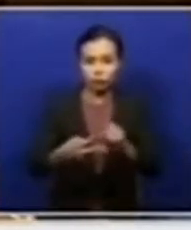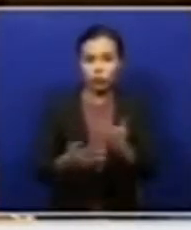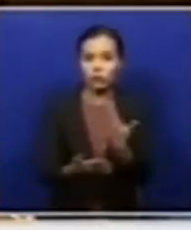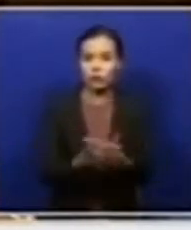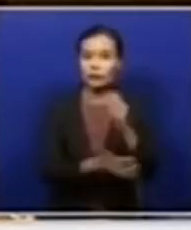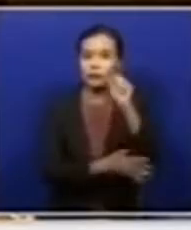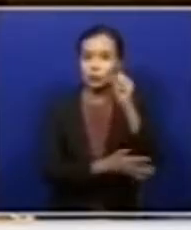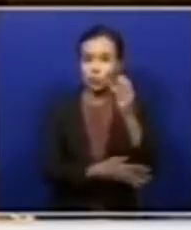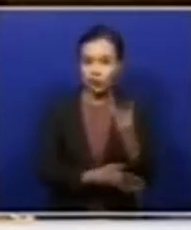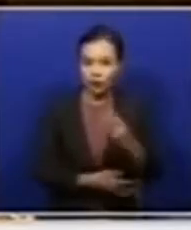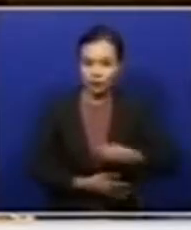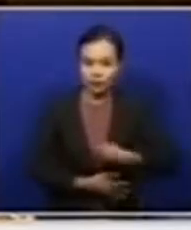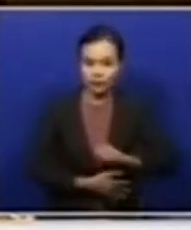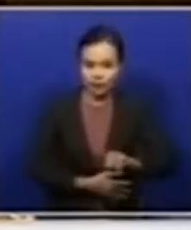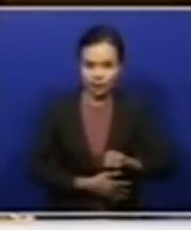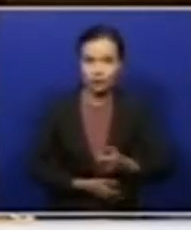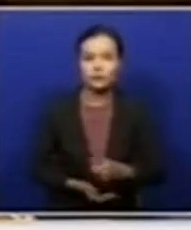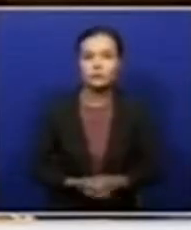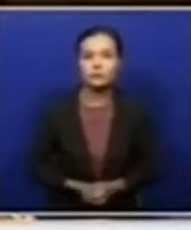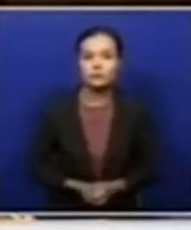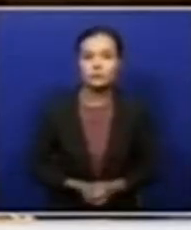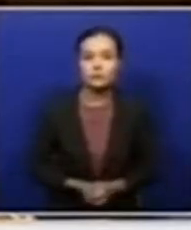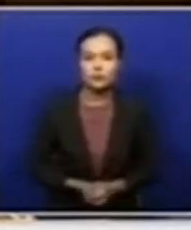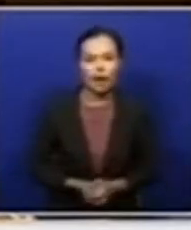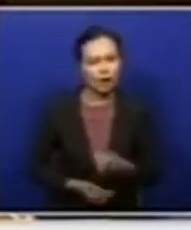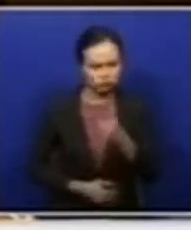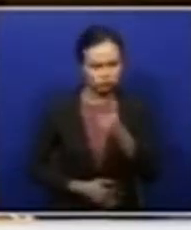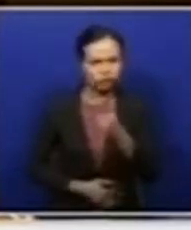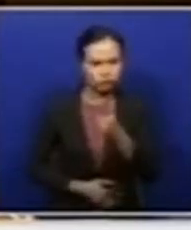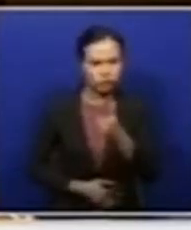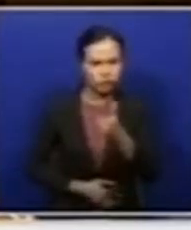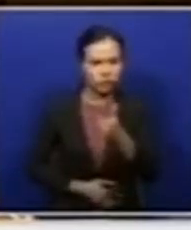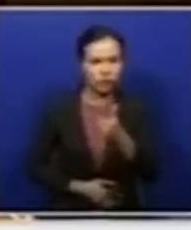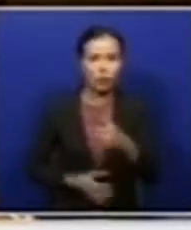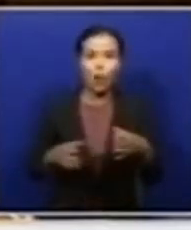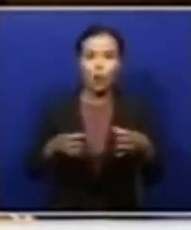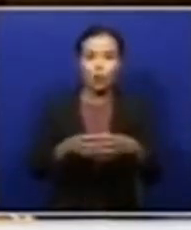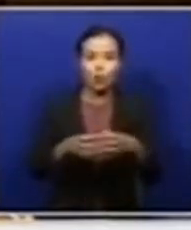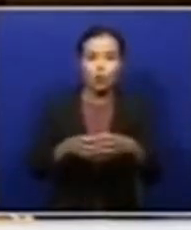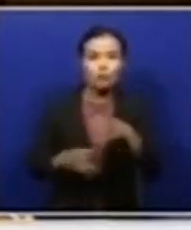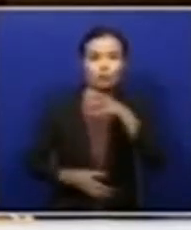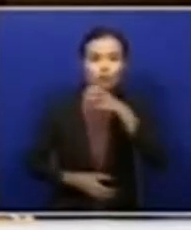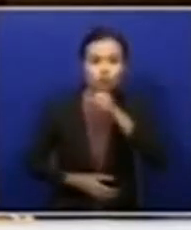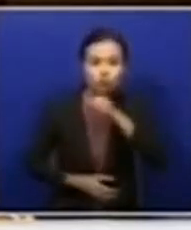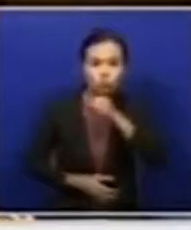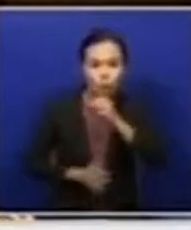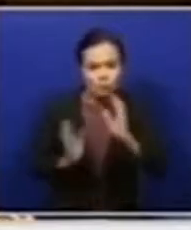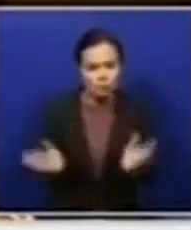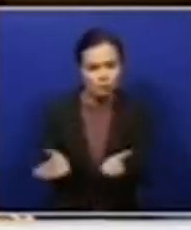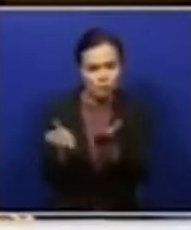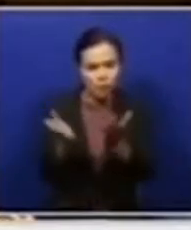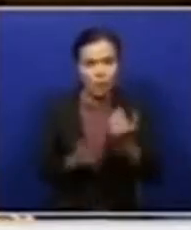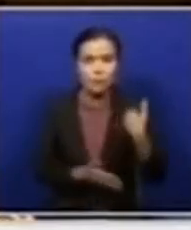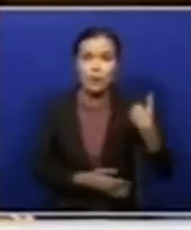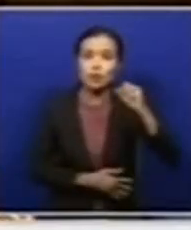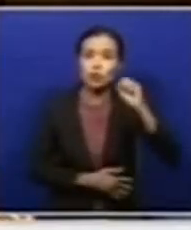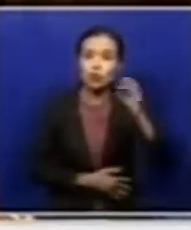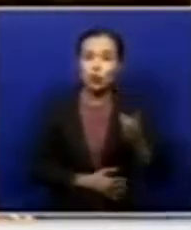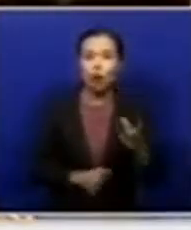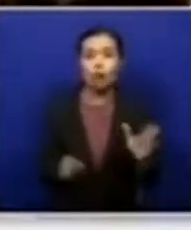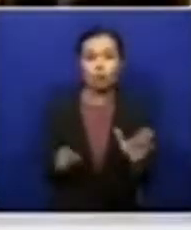นะครับซึ่งเป็นสิ่งที่ดีแล้วเป็นสิ่งที่พรรคก้าวไกลเราก็พยายามจะผลักดันให้มีสวัสดิการทั่วหน้านะ